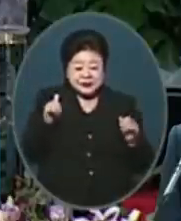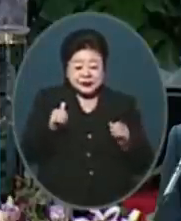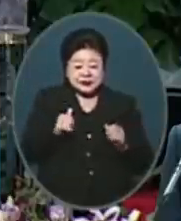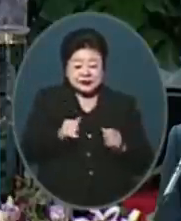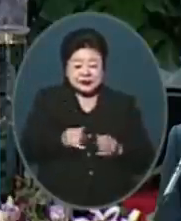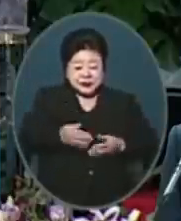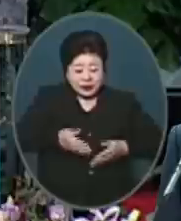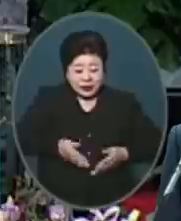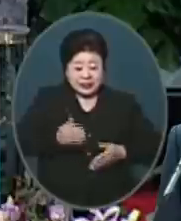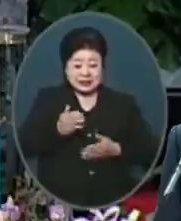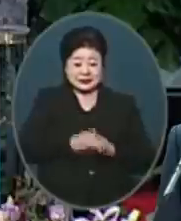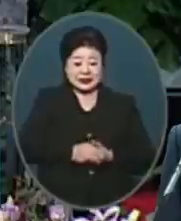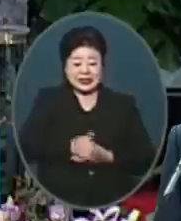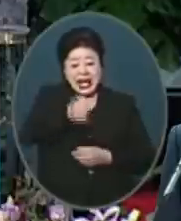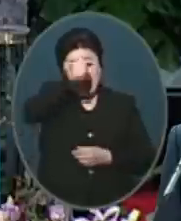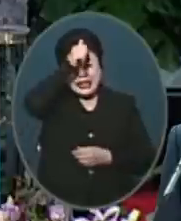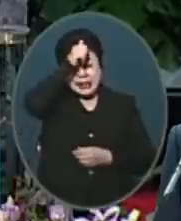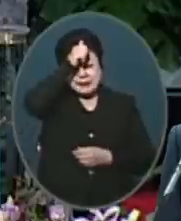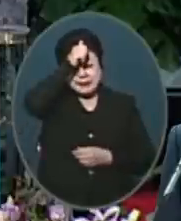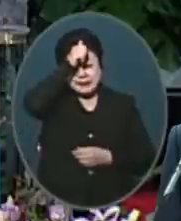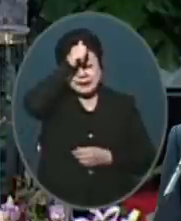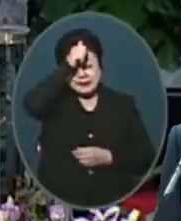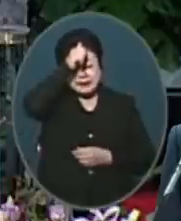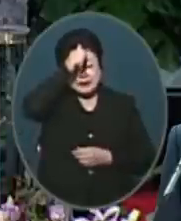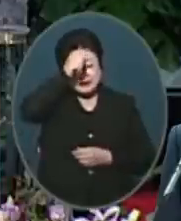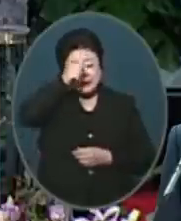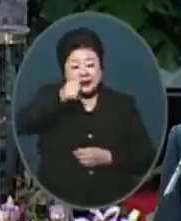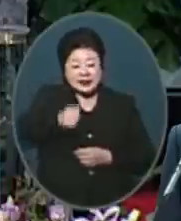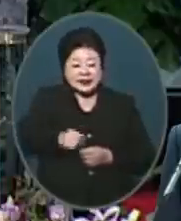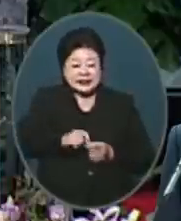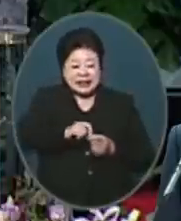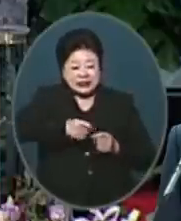태어났습니다. 아담의 탯줄에